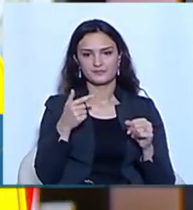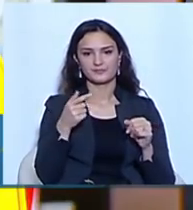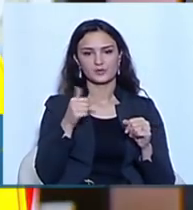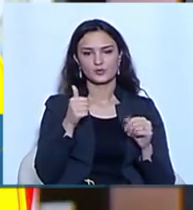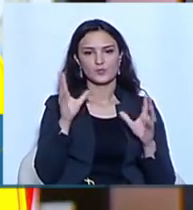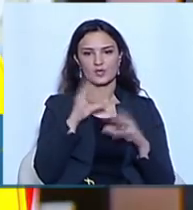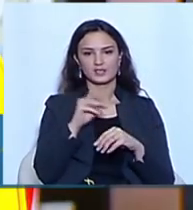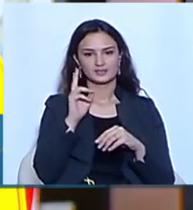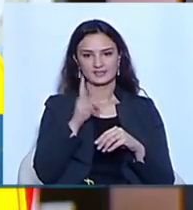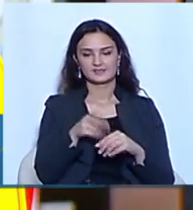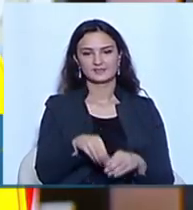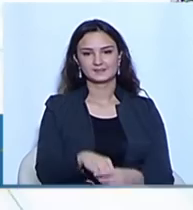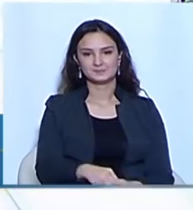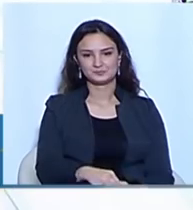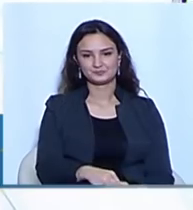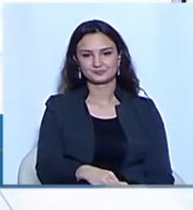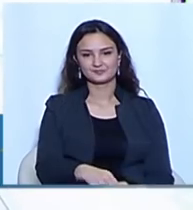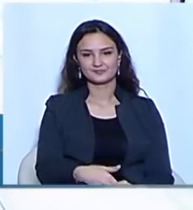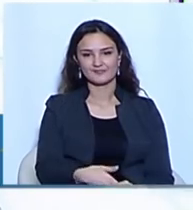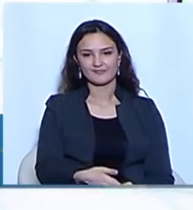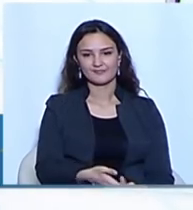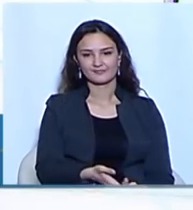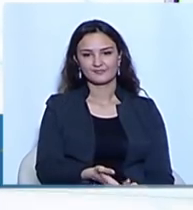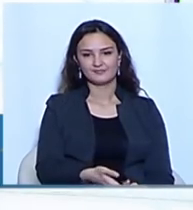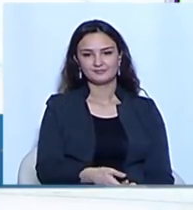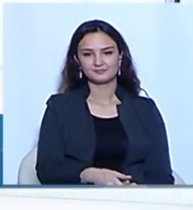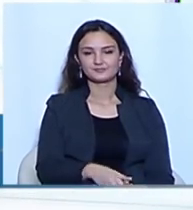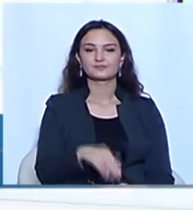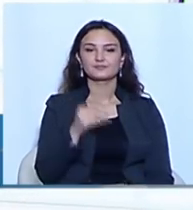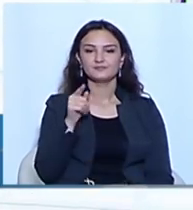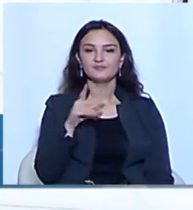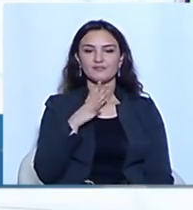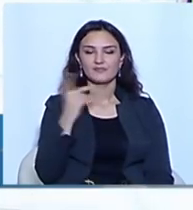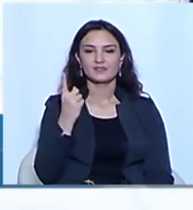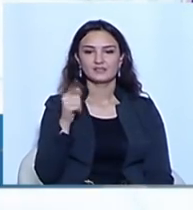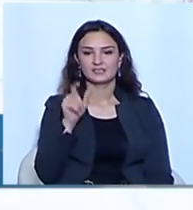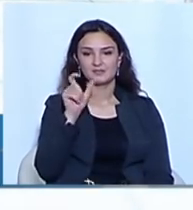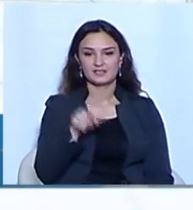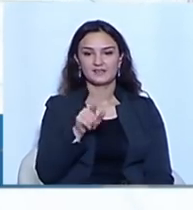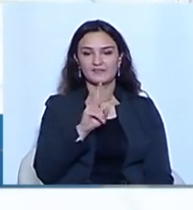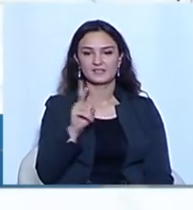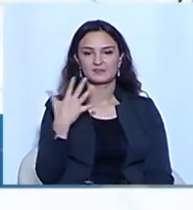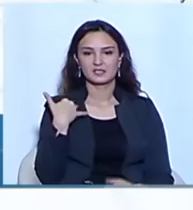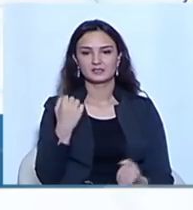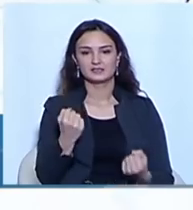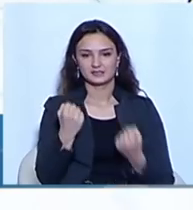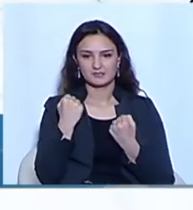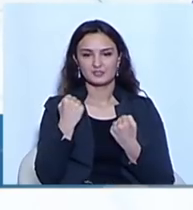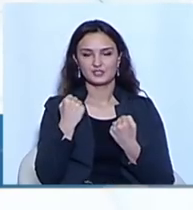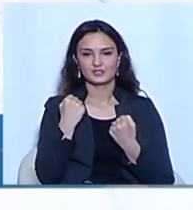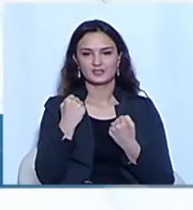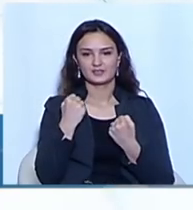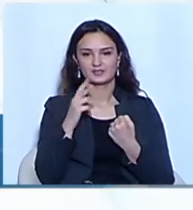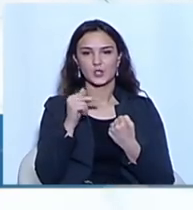როგორ მოახერხეთ, მაგრამ ფაქტია, რომ გამოვიდა, რომ თქვენ იყავით ის ადამიანი, ვინც მხარი დამიჭირა